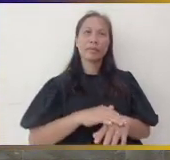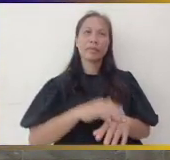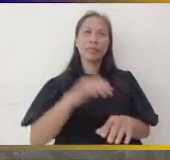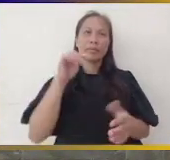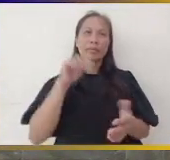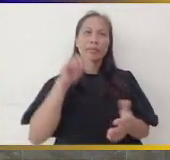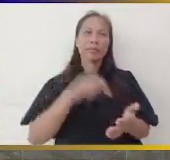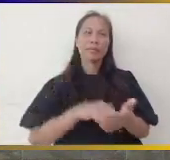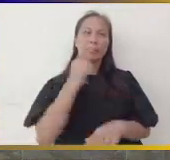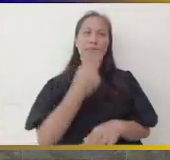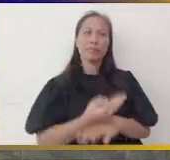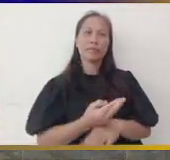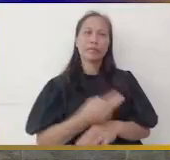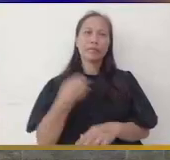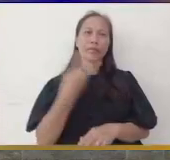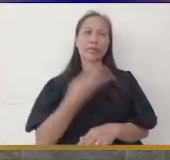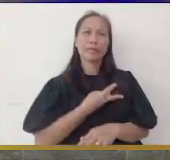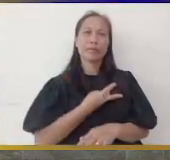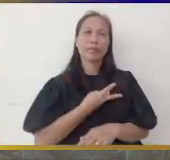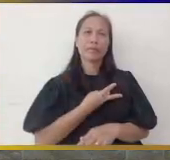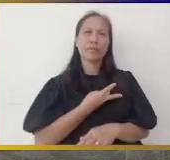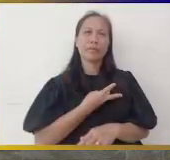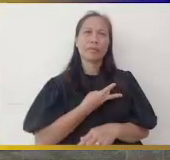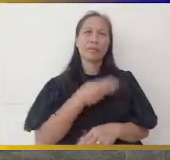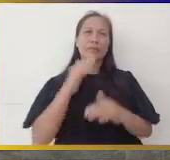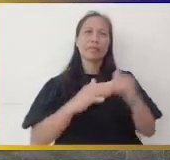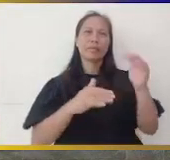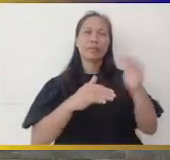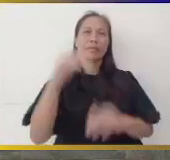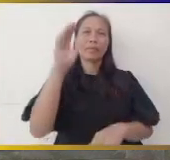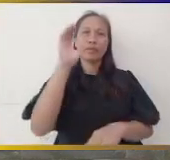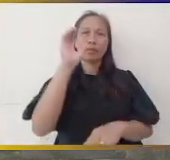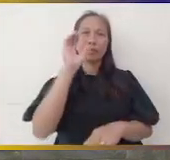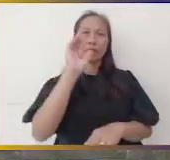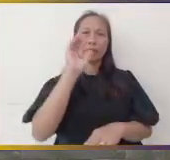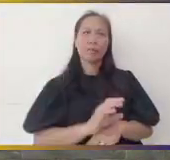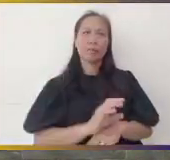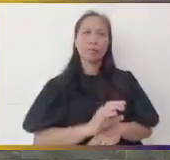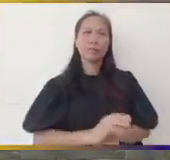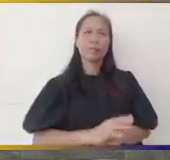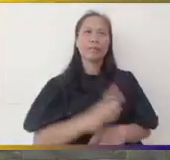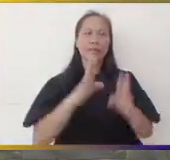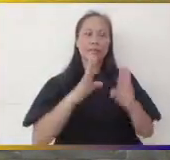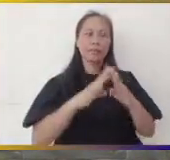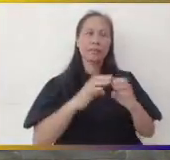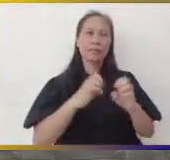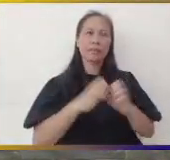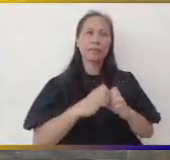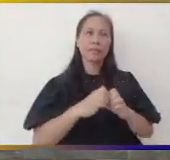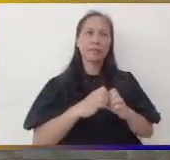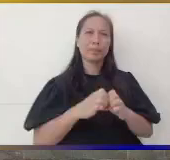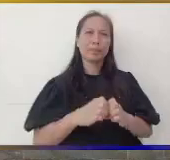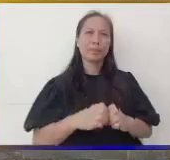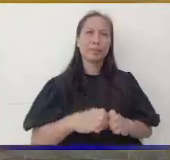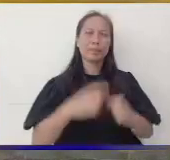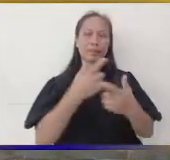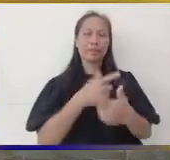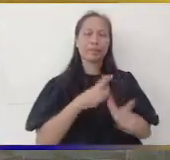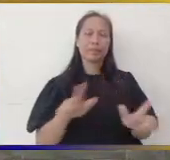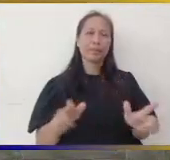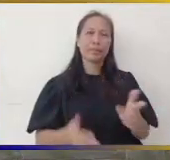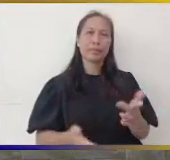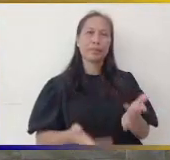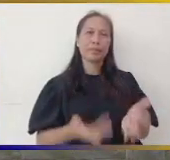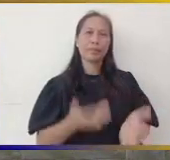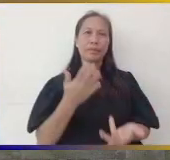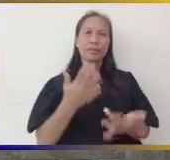that phrase right there na sinabi ng Panginoong jesukristo nanduduon yong promise of perpect sa